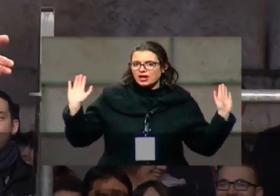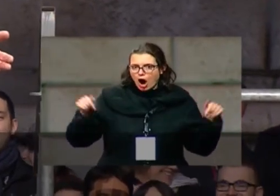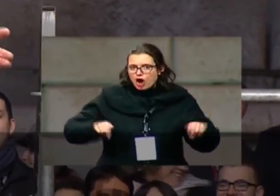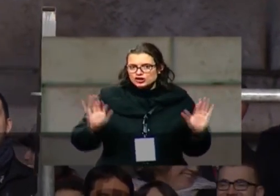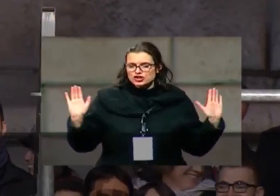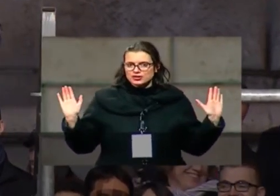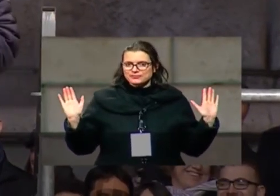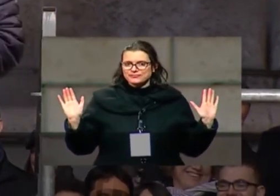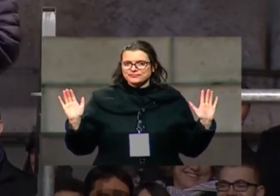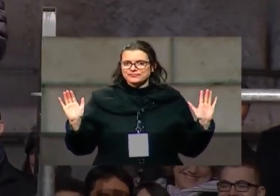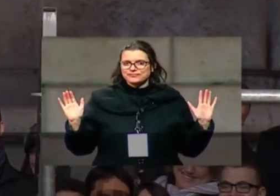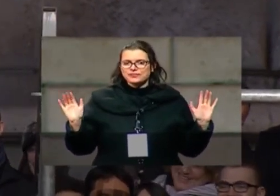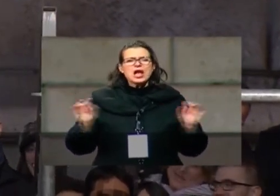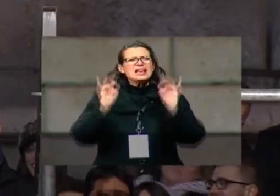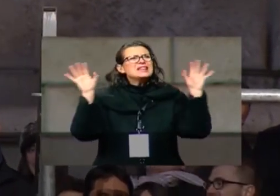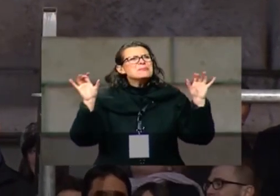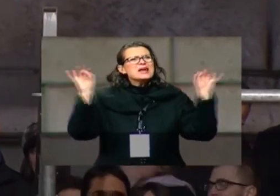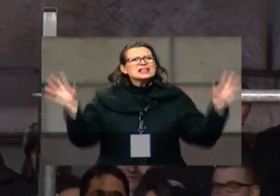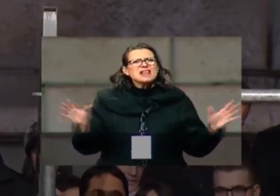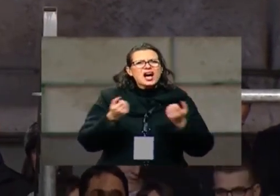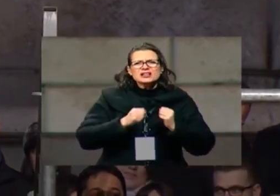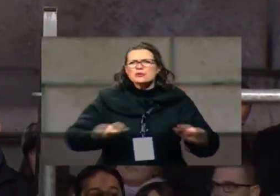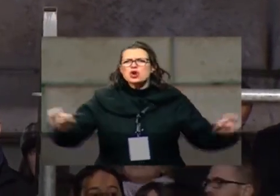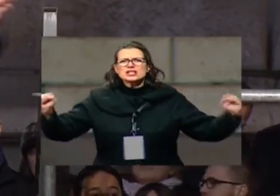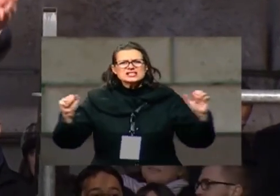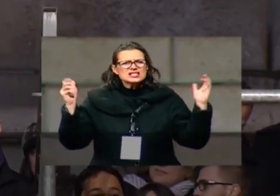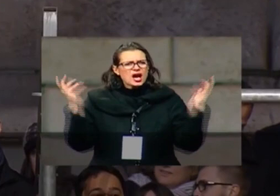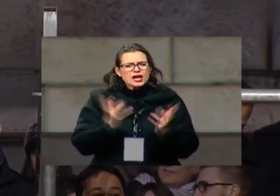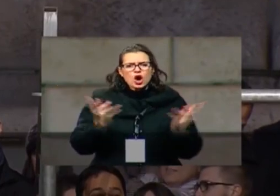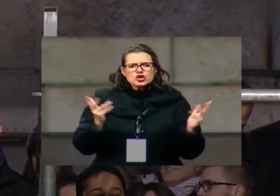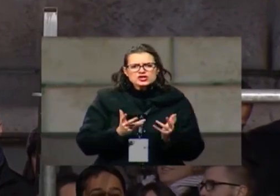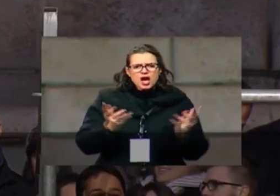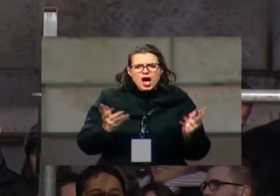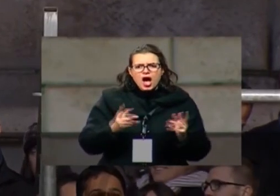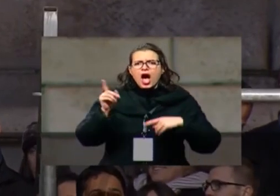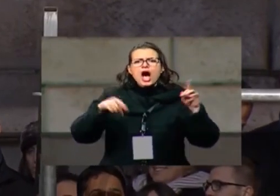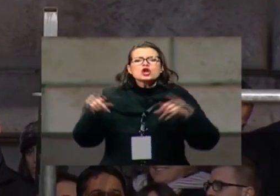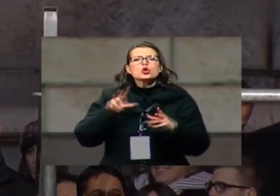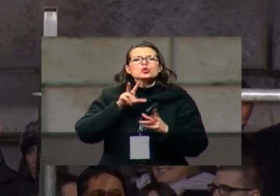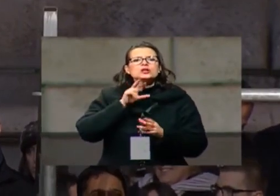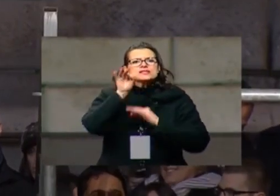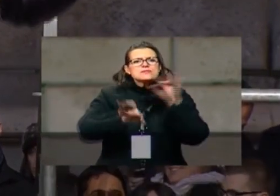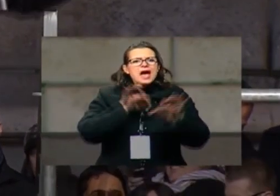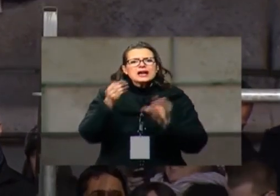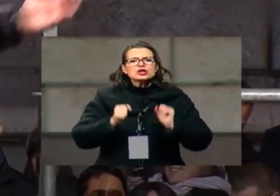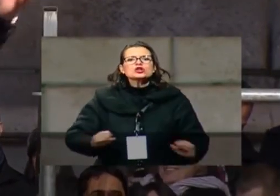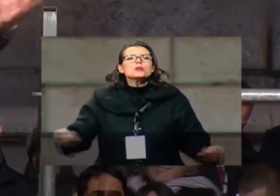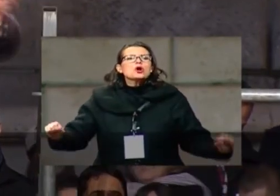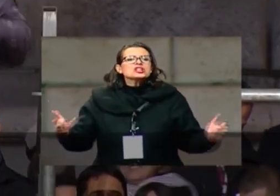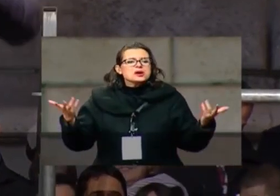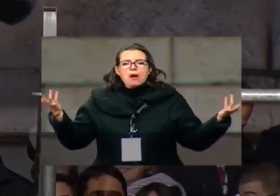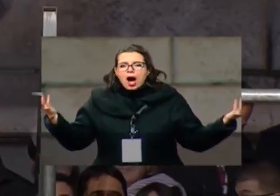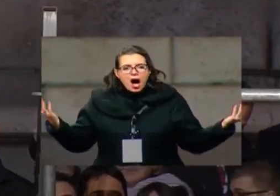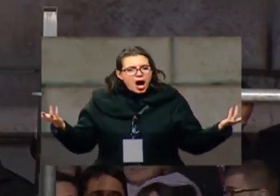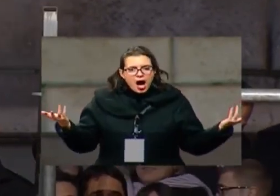verità Cos'è la libertà la democrazia alcuni parlano di democrazia intendendo qualcosa con qualcuno che